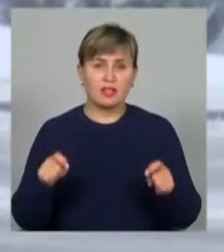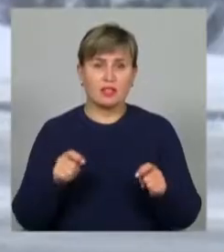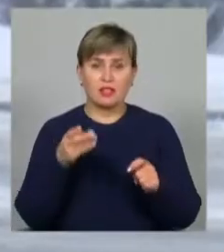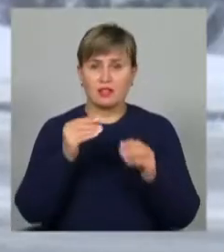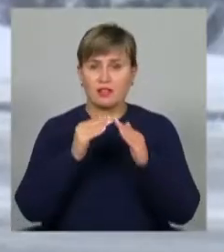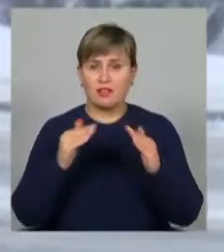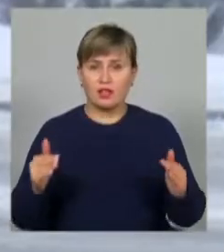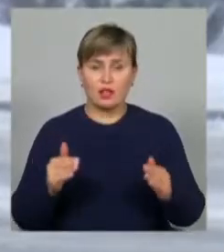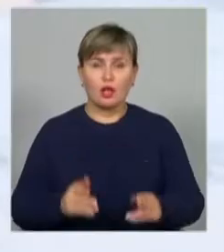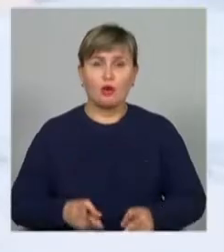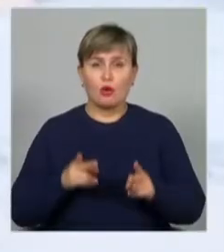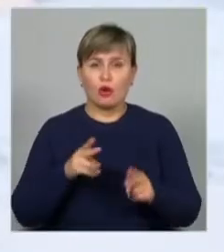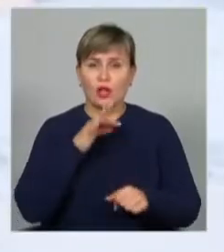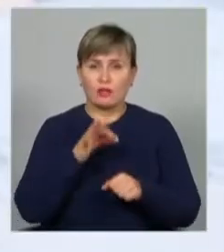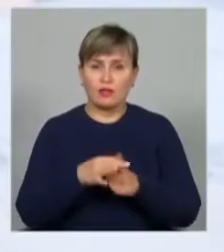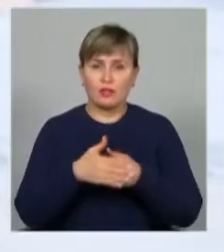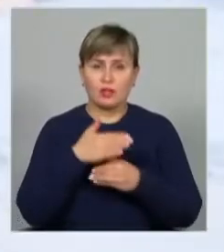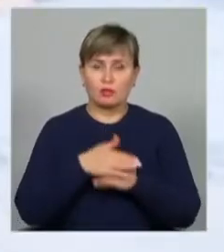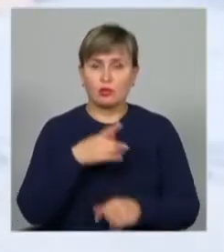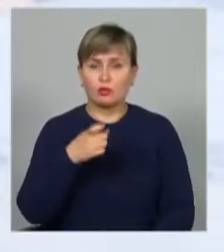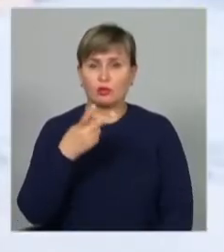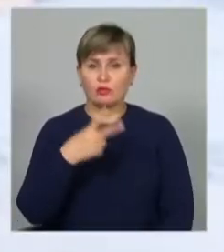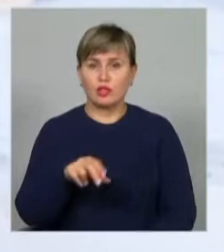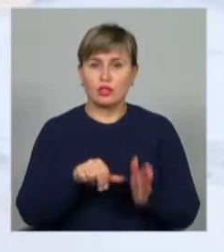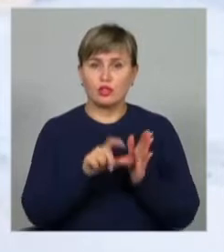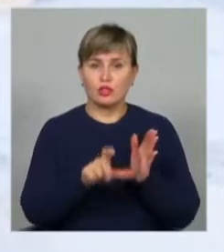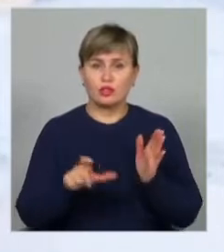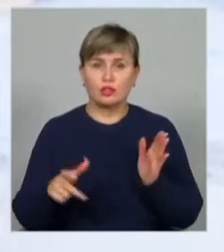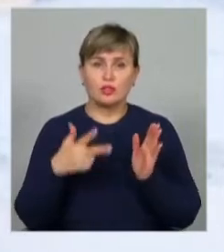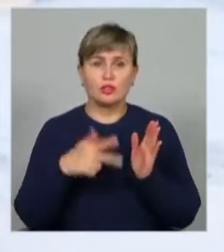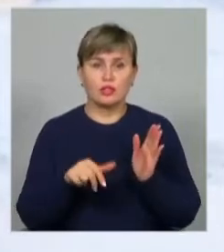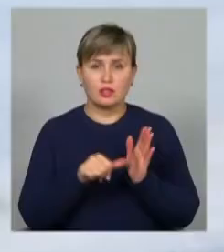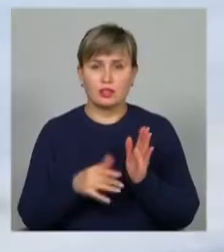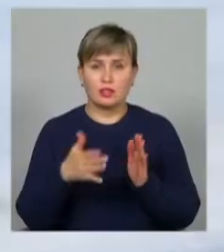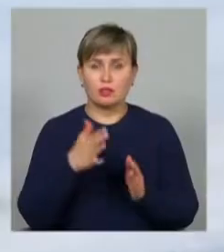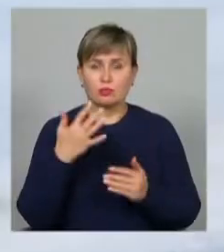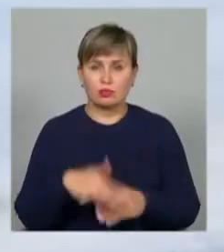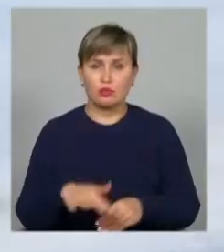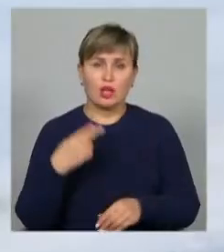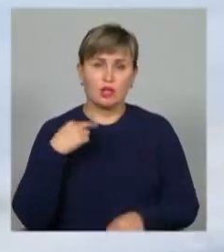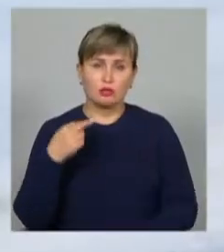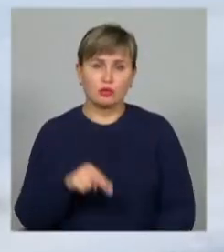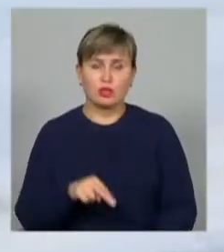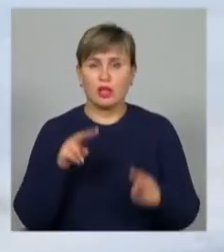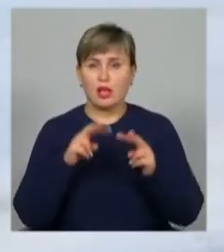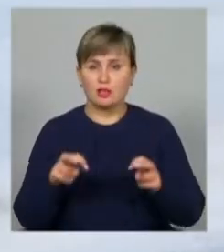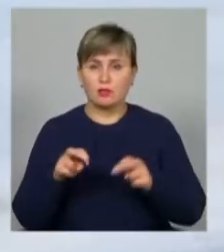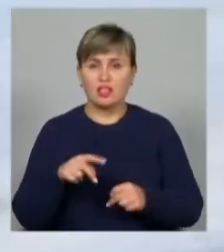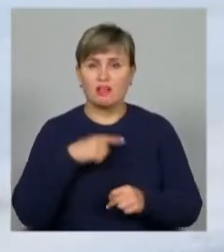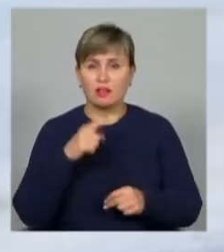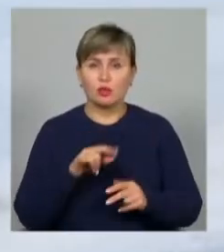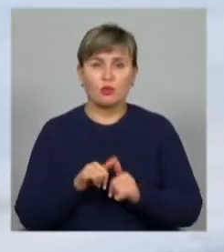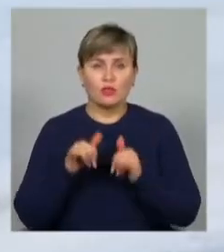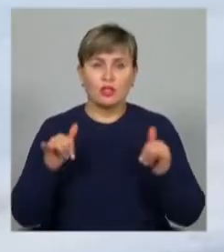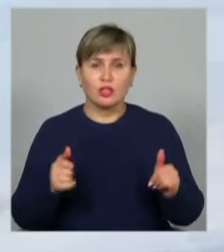к уголовной ответственности привлечены 126 человек. 36 из них осуждены. Эксперты также отмечают, что